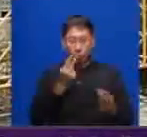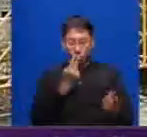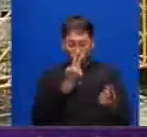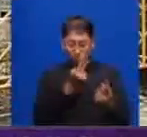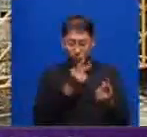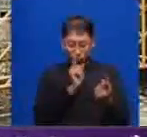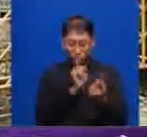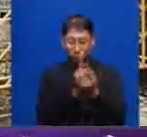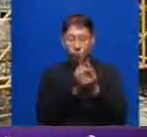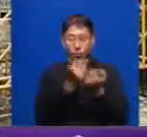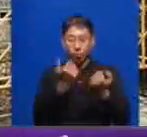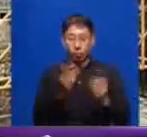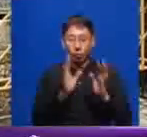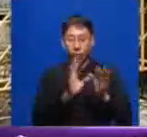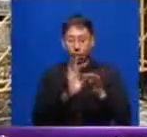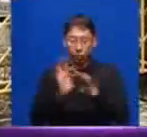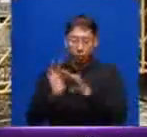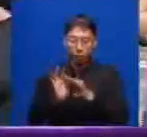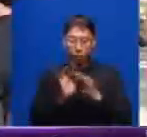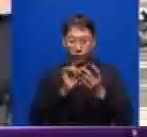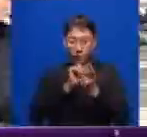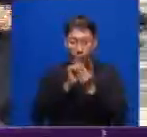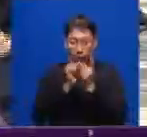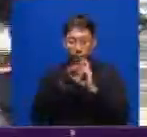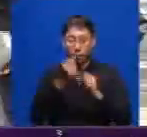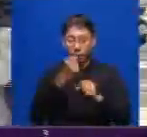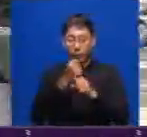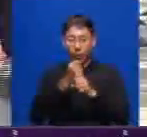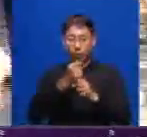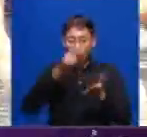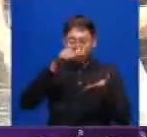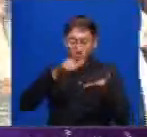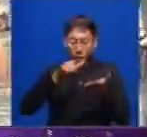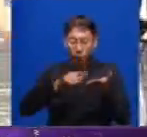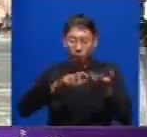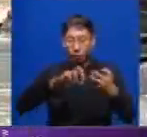ที่ของผู้ที่เกี่ยวข้องต้องปรับแนวทางการทำงานเพื่อลดความกังว